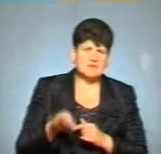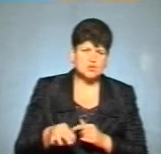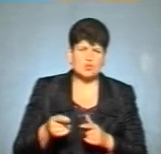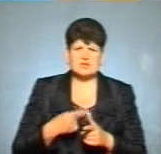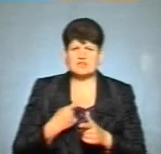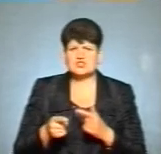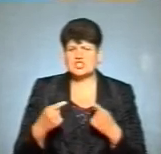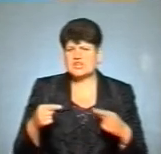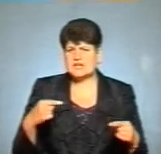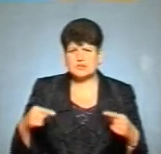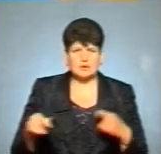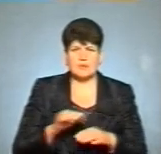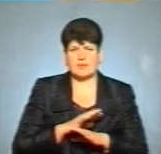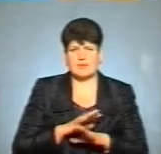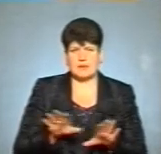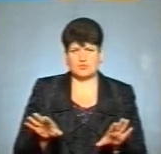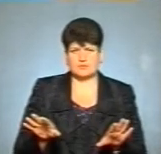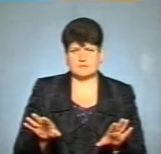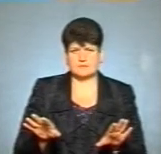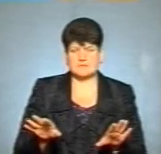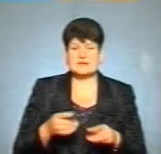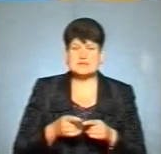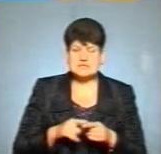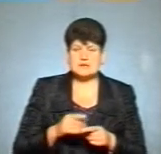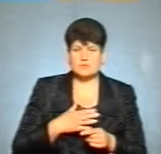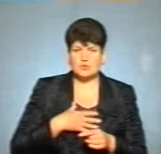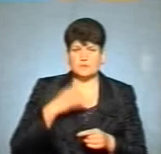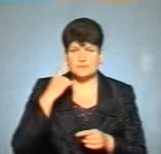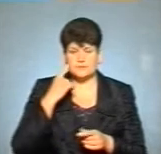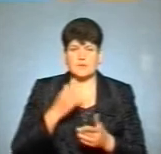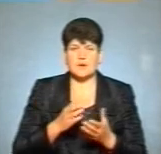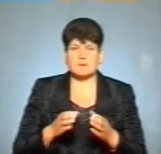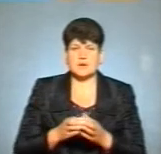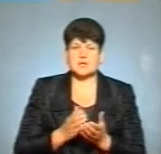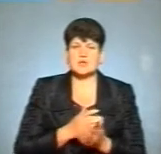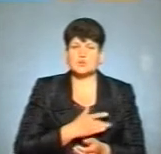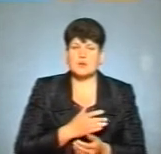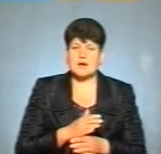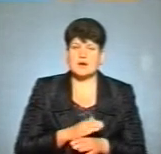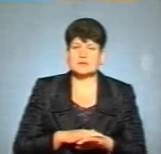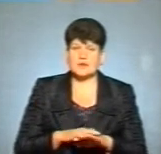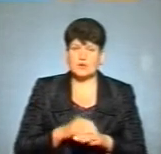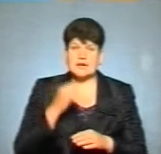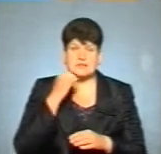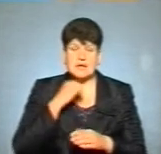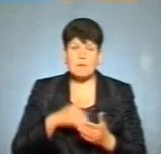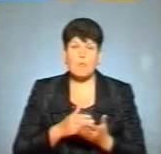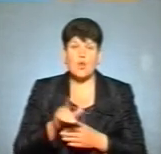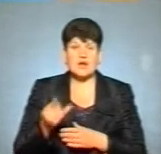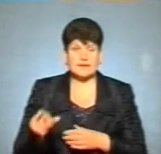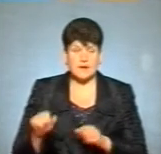інших схем не буде. Це позиція і моя, і партії «Слуга народу». А старим політикам можу сказати тільки